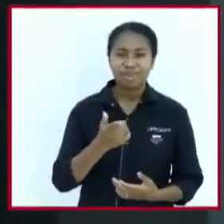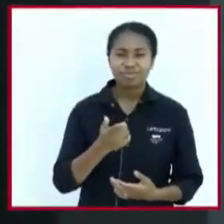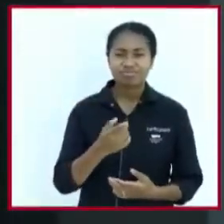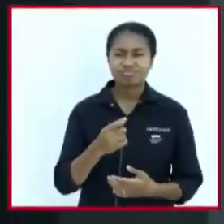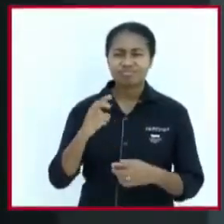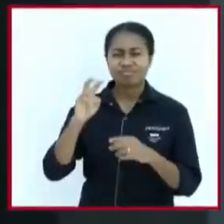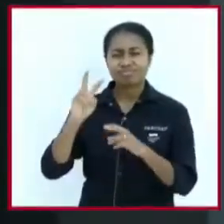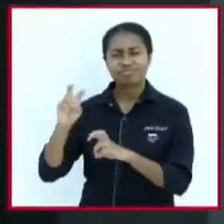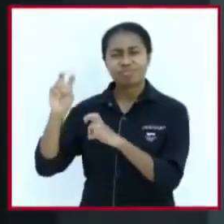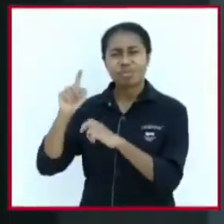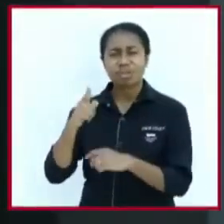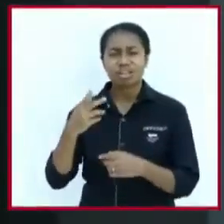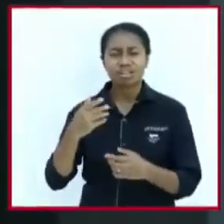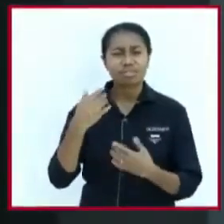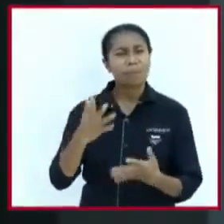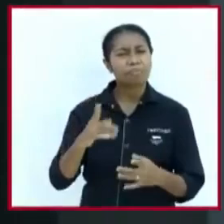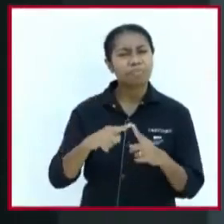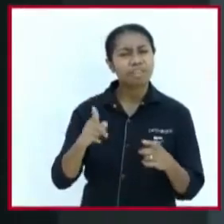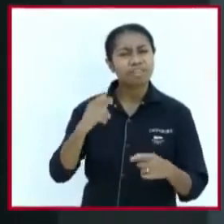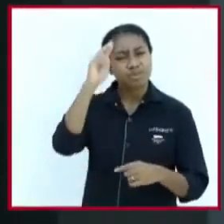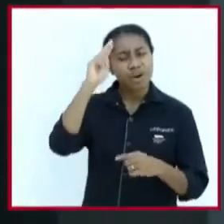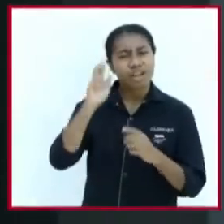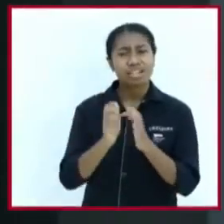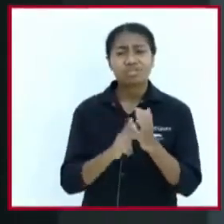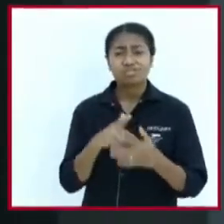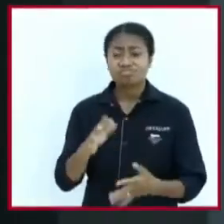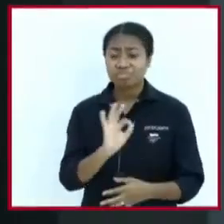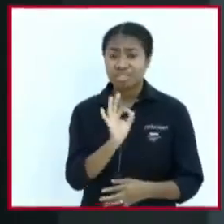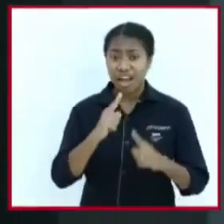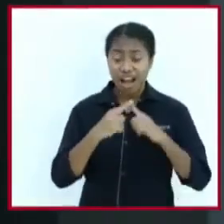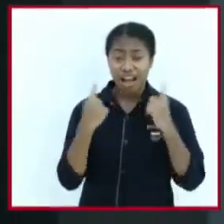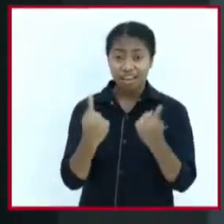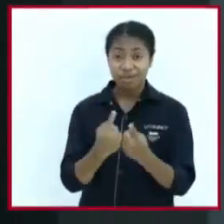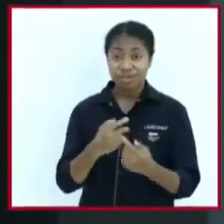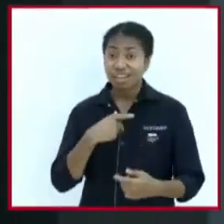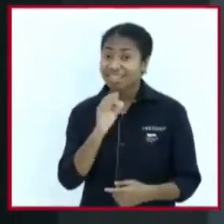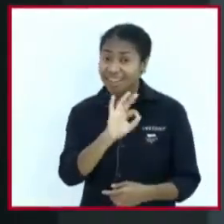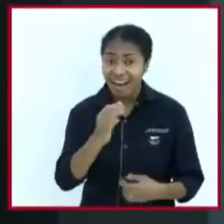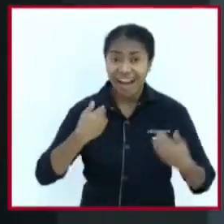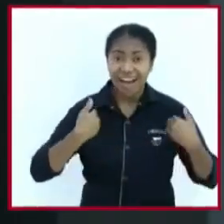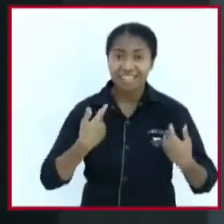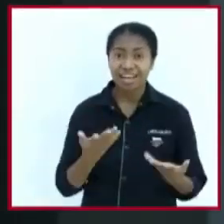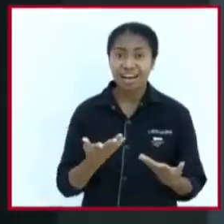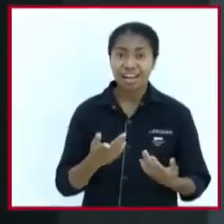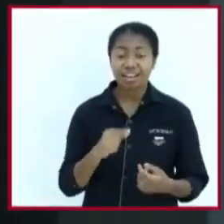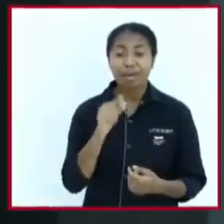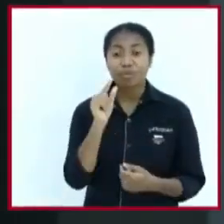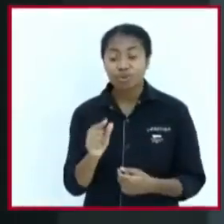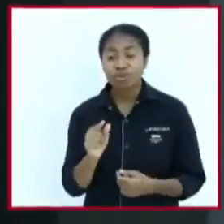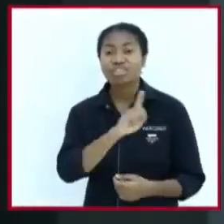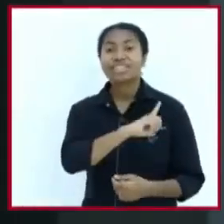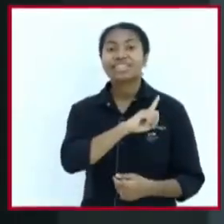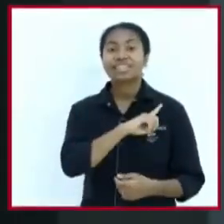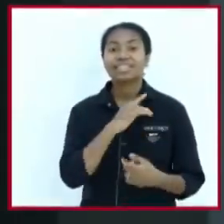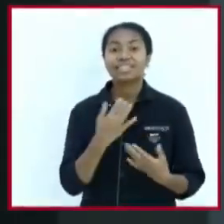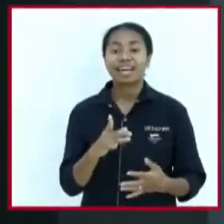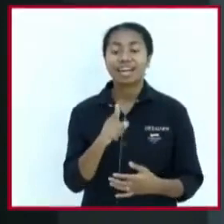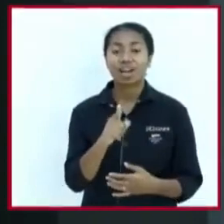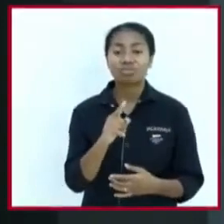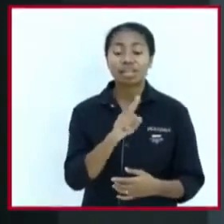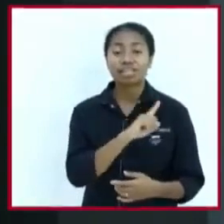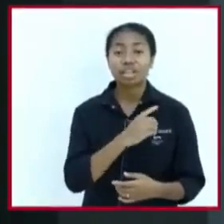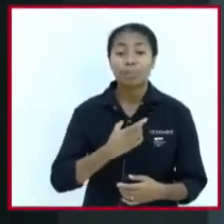umat tapi kalau Yesus dia sendiri enggak berdosa maka tidak perlu ada korban untuk dirinya dia sendiri yang